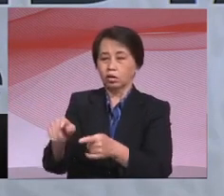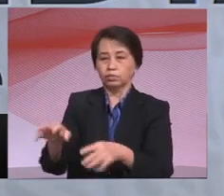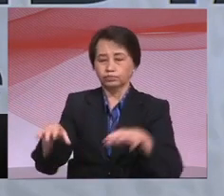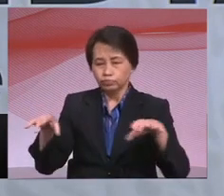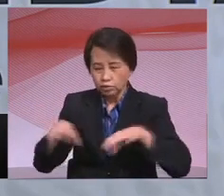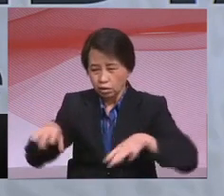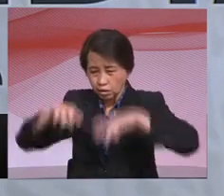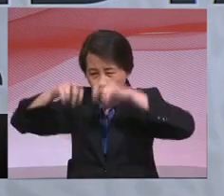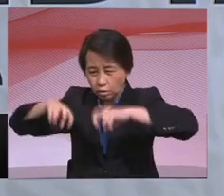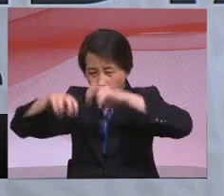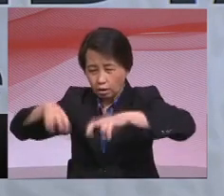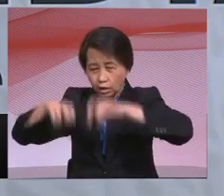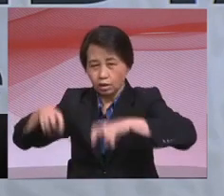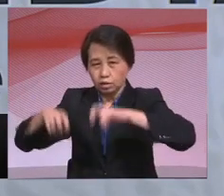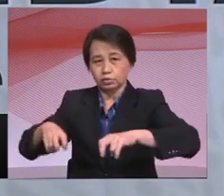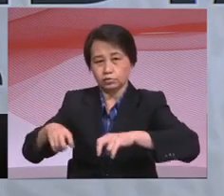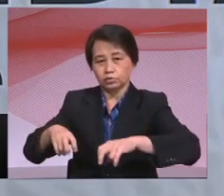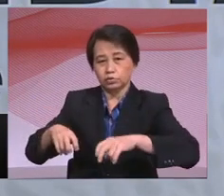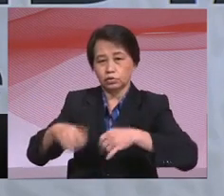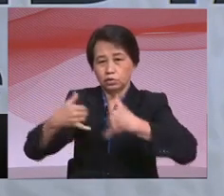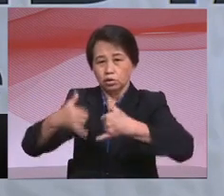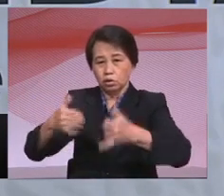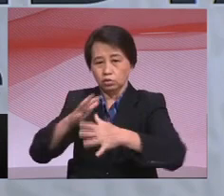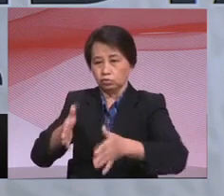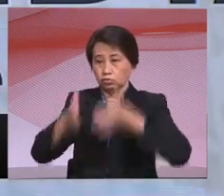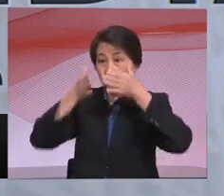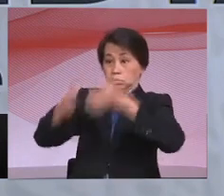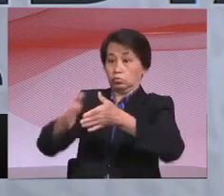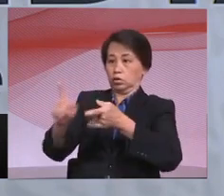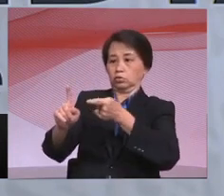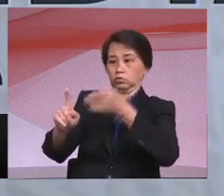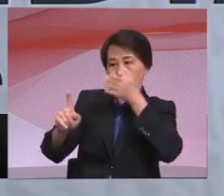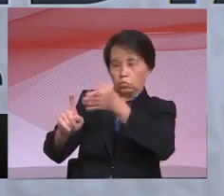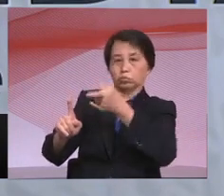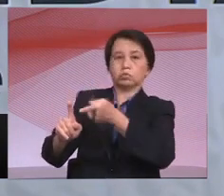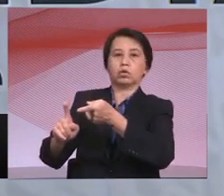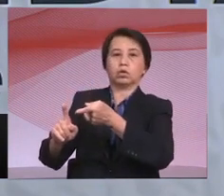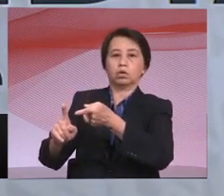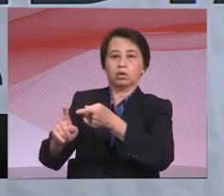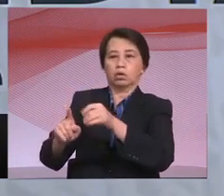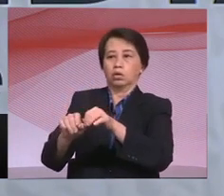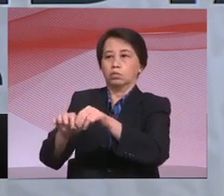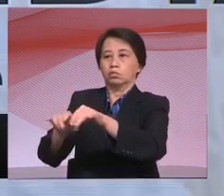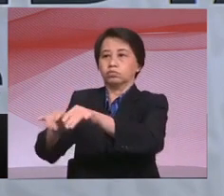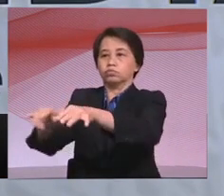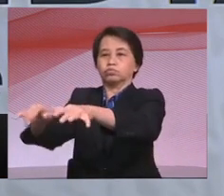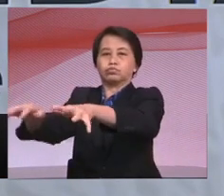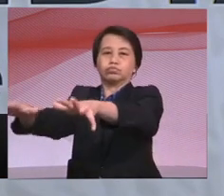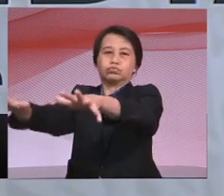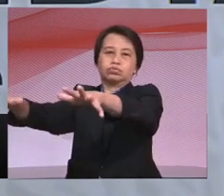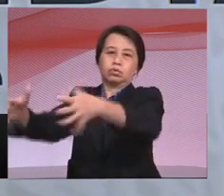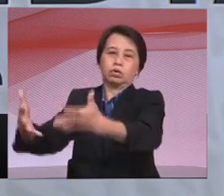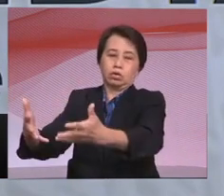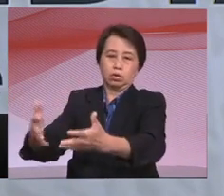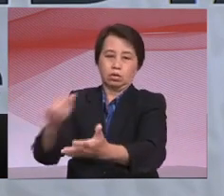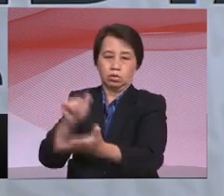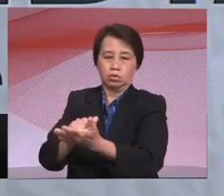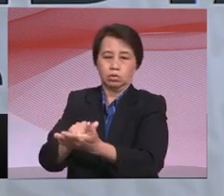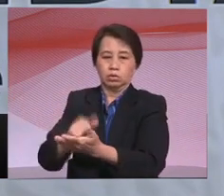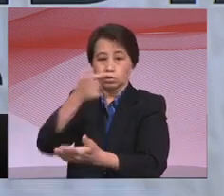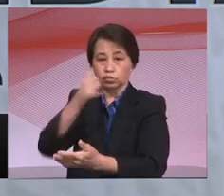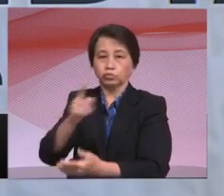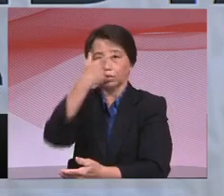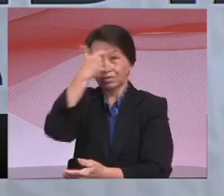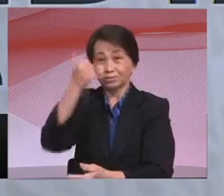menjalankan kajian genomics itu, semua tertumpu kepada seorang jangkitan tu. Jadi merebak je penyakit virus ni